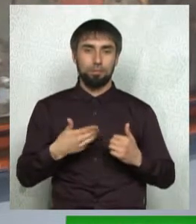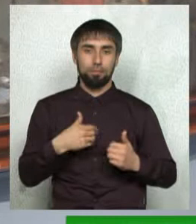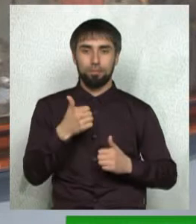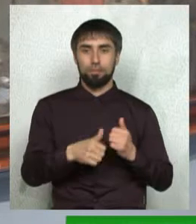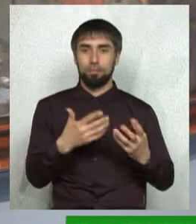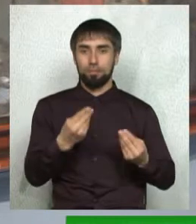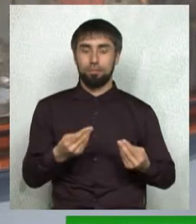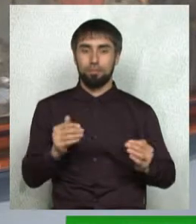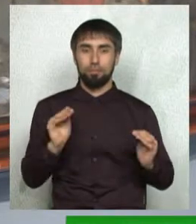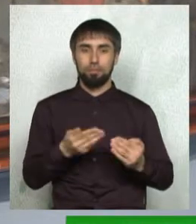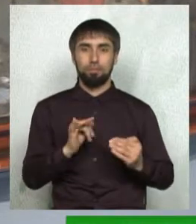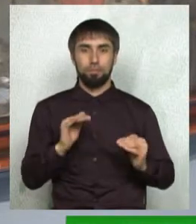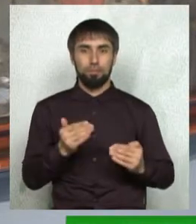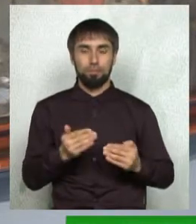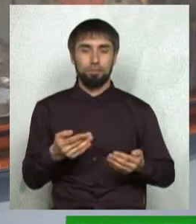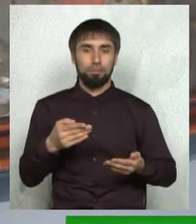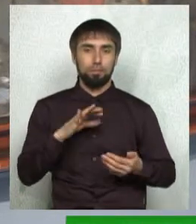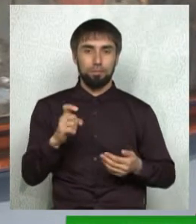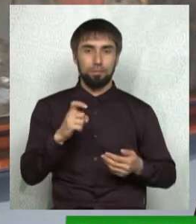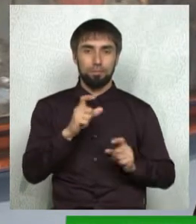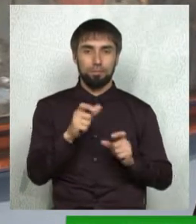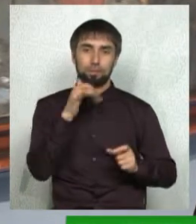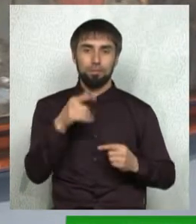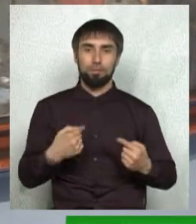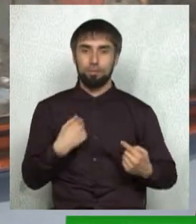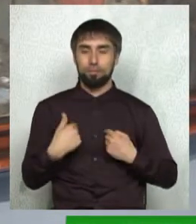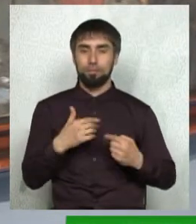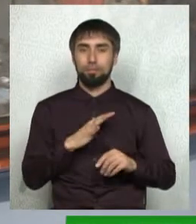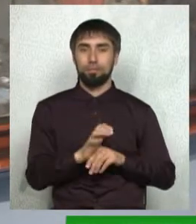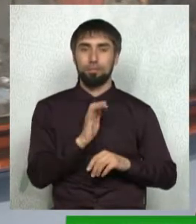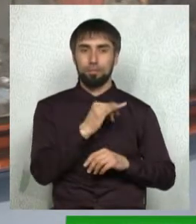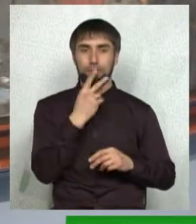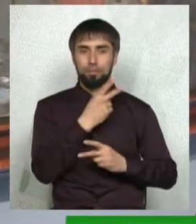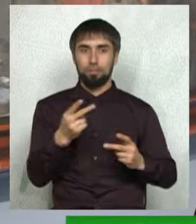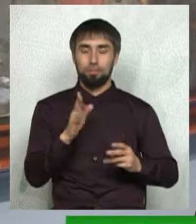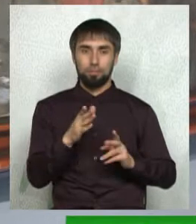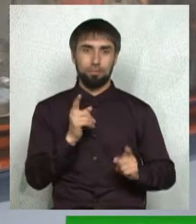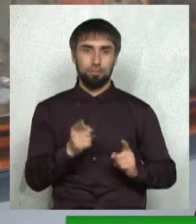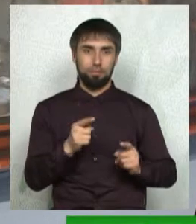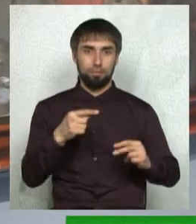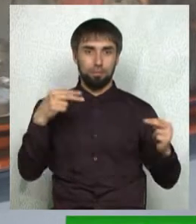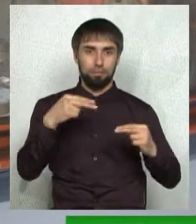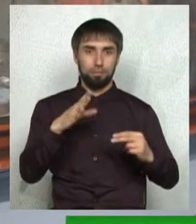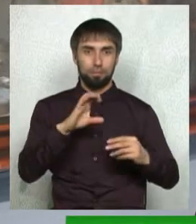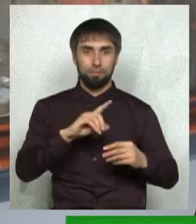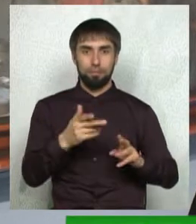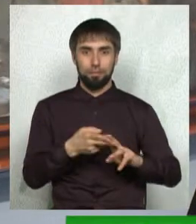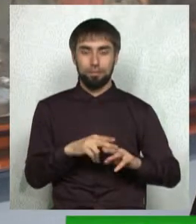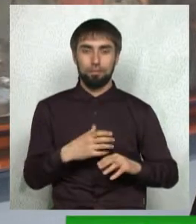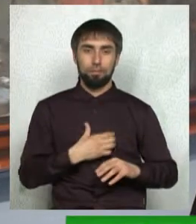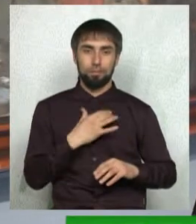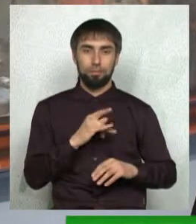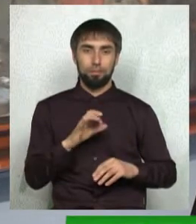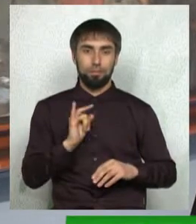днем все меньше и меньше тех людей, которые пережили эту депортацию, которые видели воочию весь этот ужас